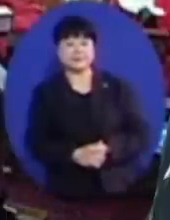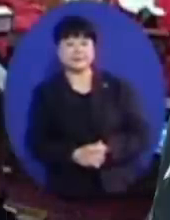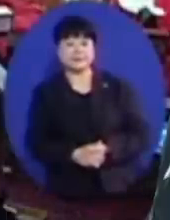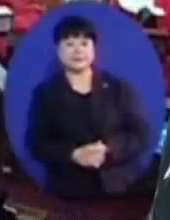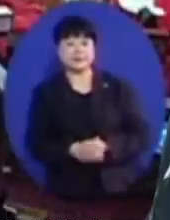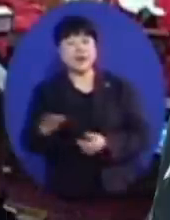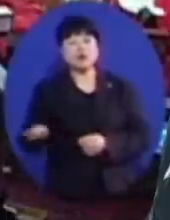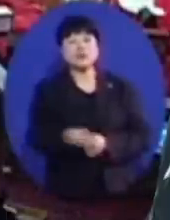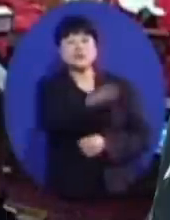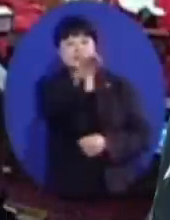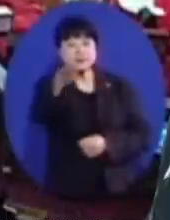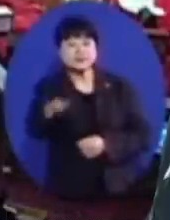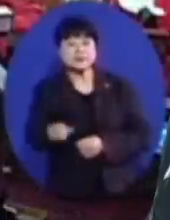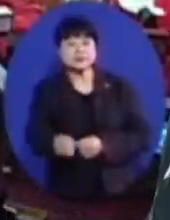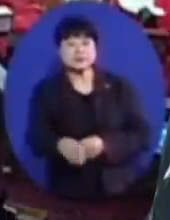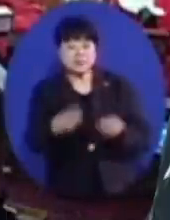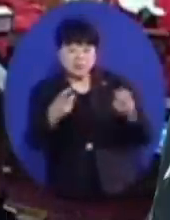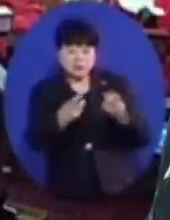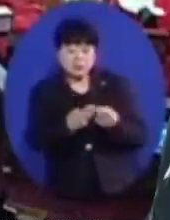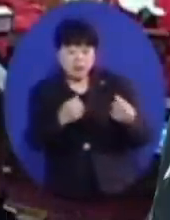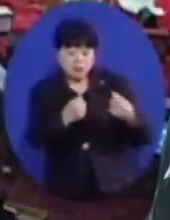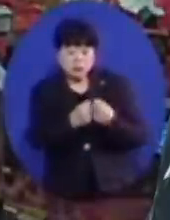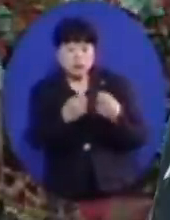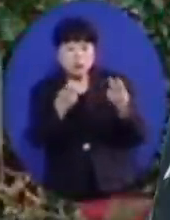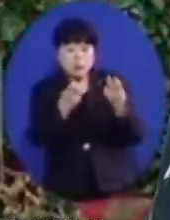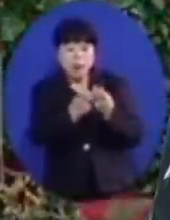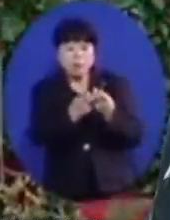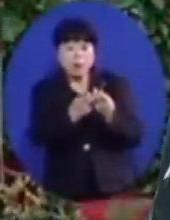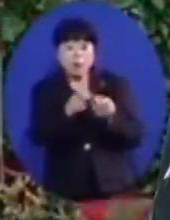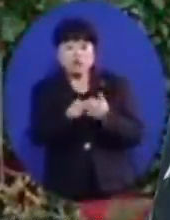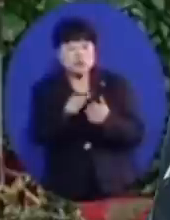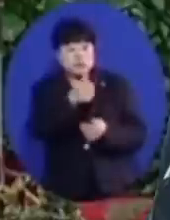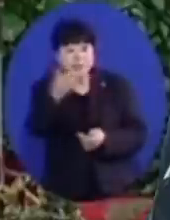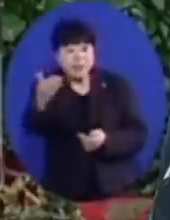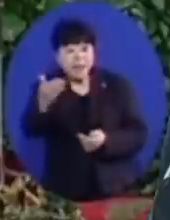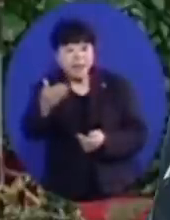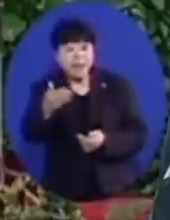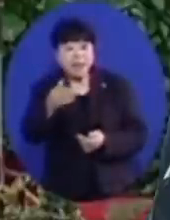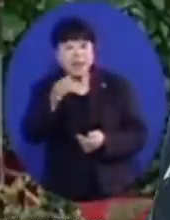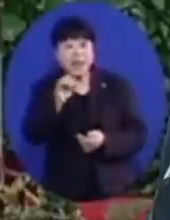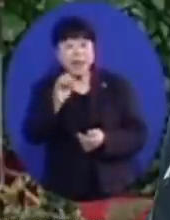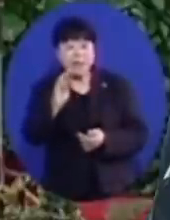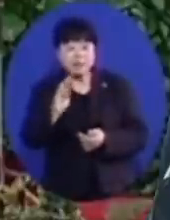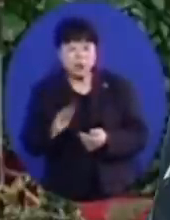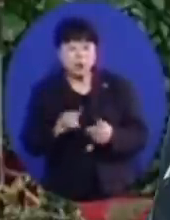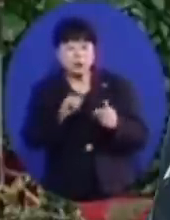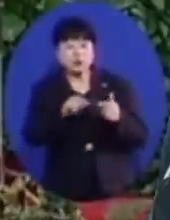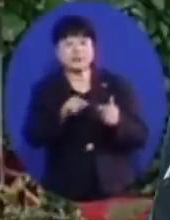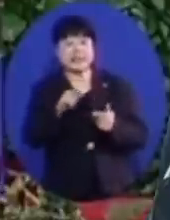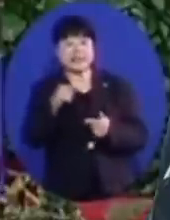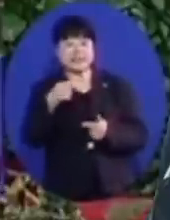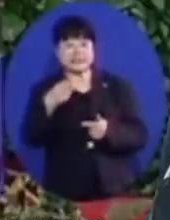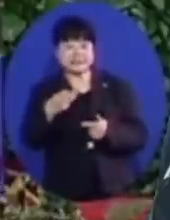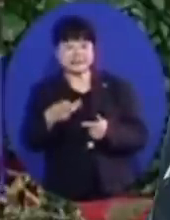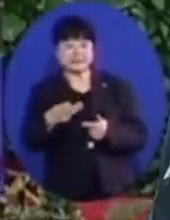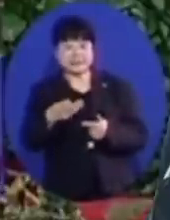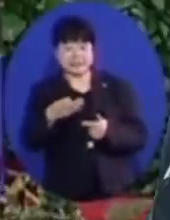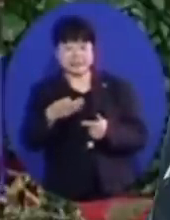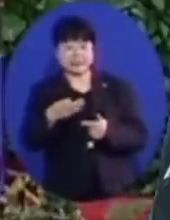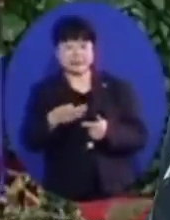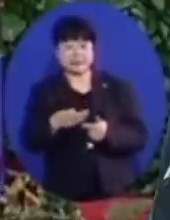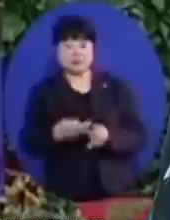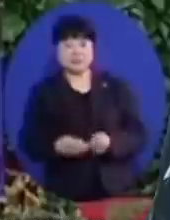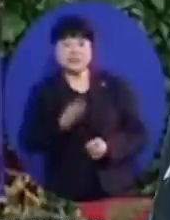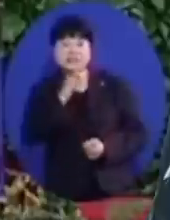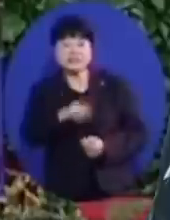그러면 우리는 어떻게 싸워야 됩니까 싸울 수 있는 무기가 있습니까 에베소 6장 14절로 18절에 그런 지역 서서 진리로 너희의